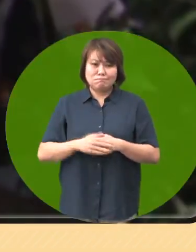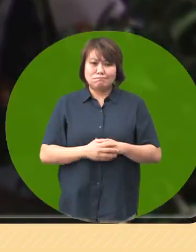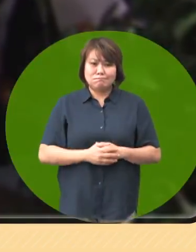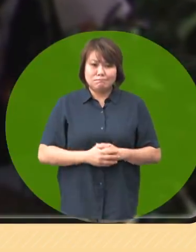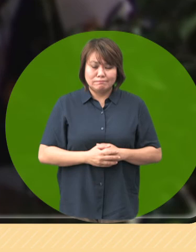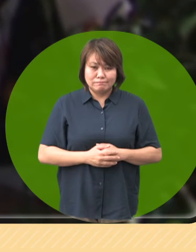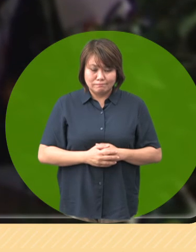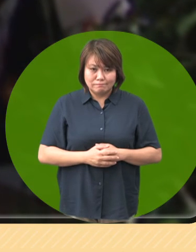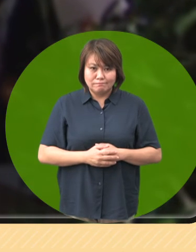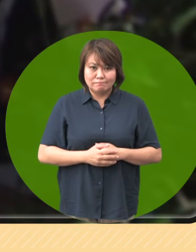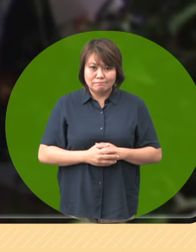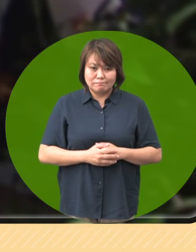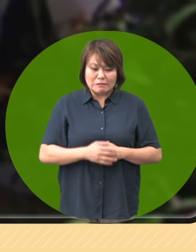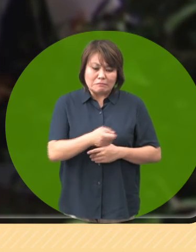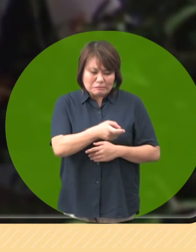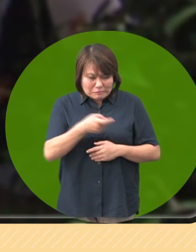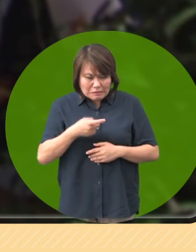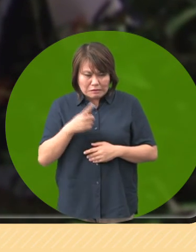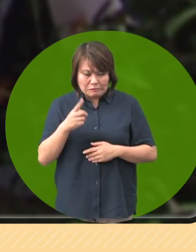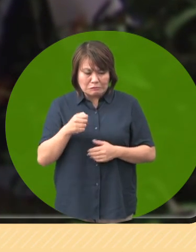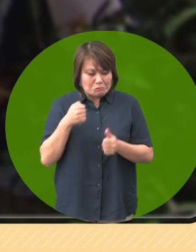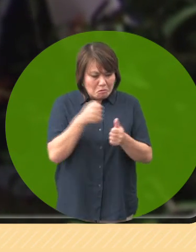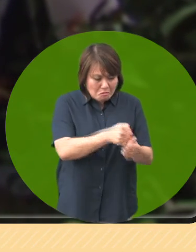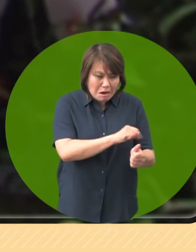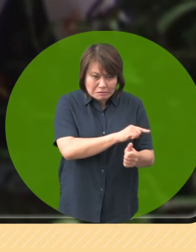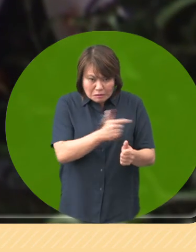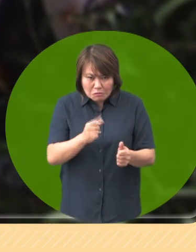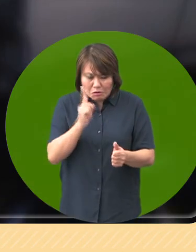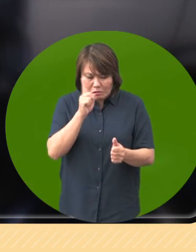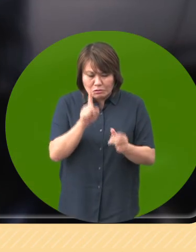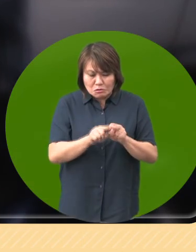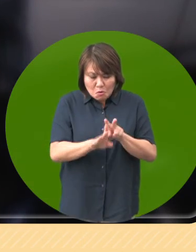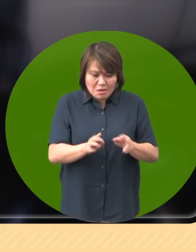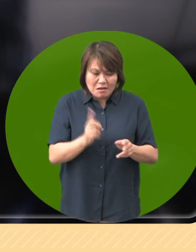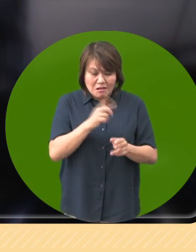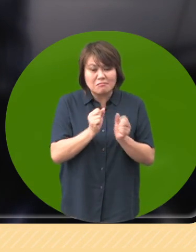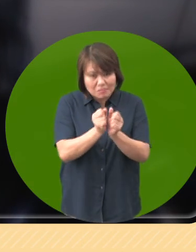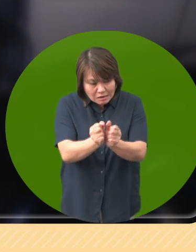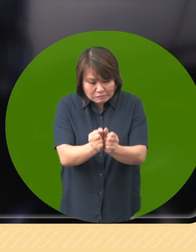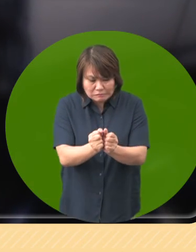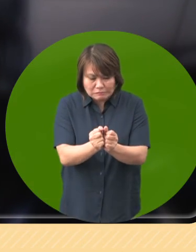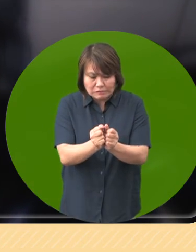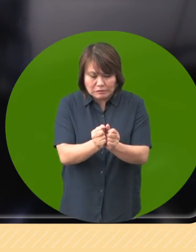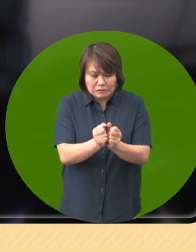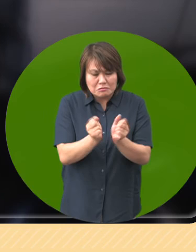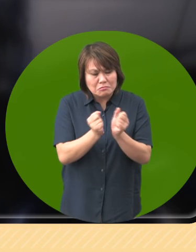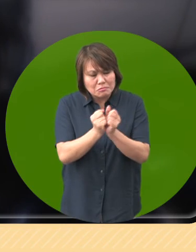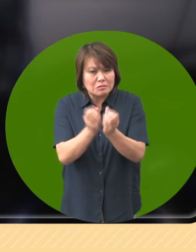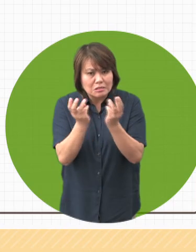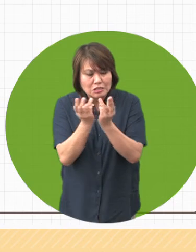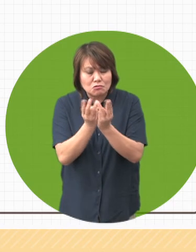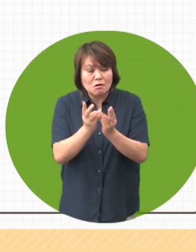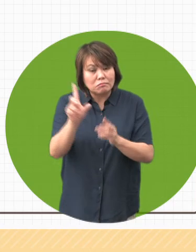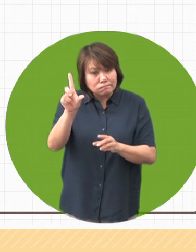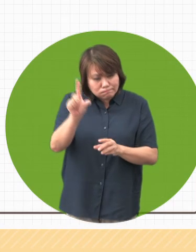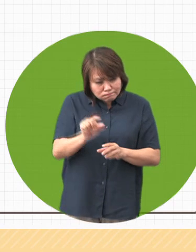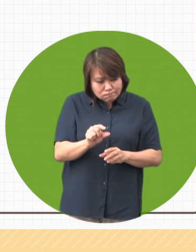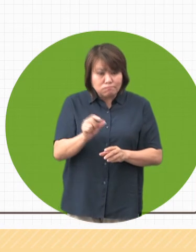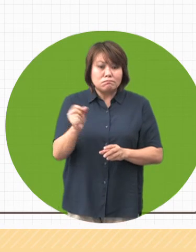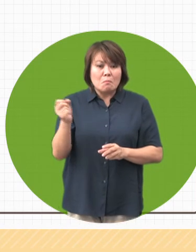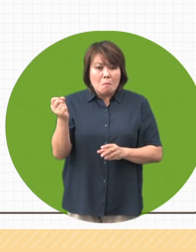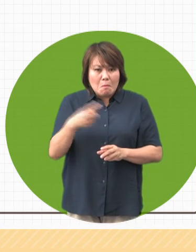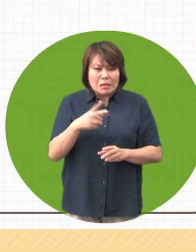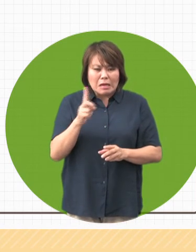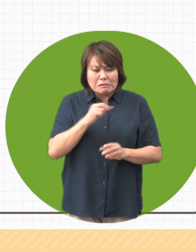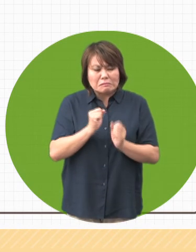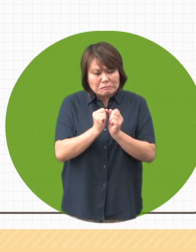です窃盗や障害などによる少年犯罪謙虚数は減少しているのですが再び反抗に及ぶ